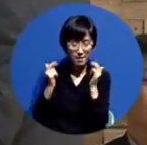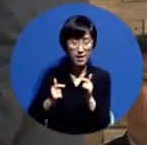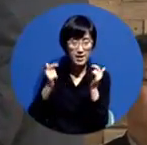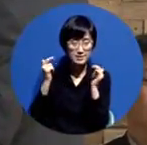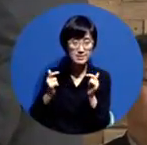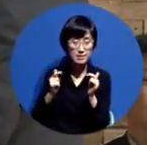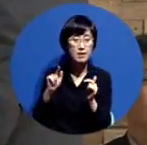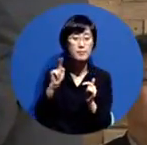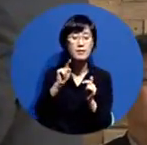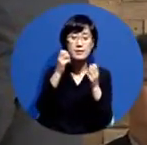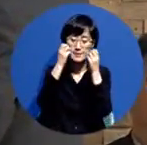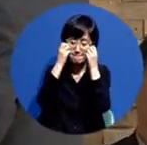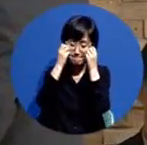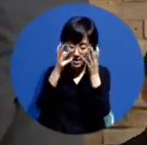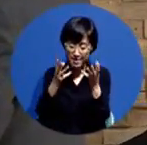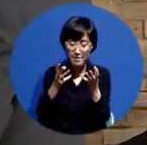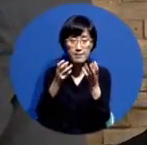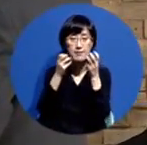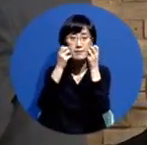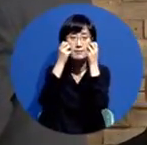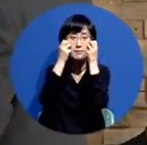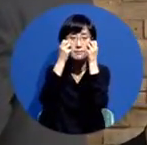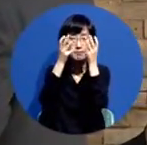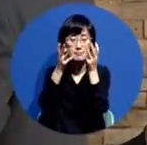새롭게시작하는